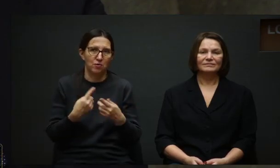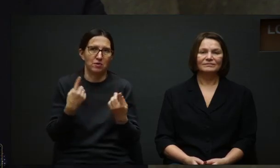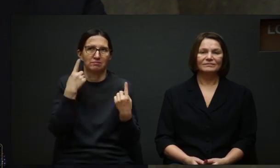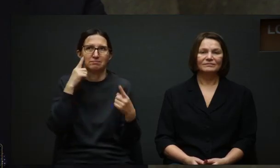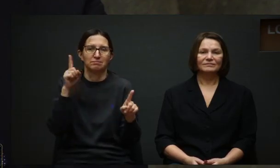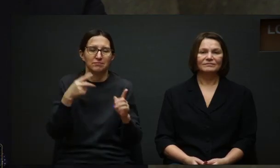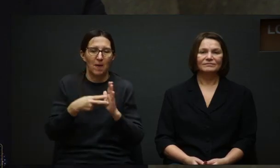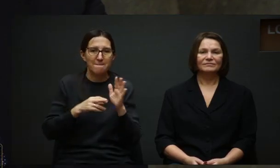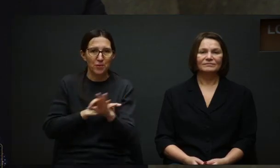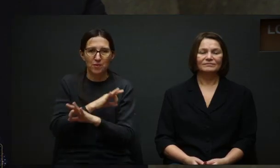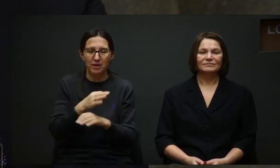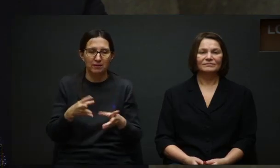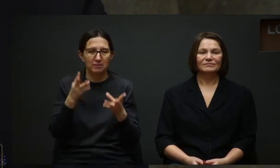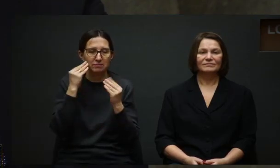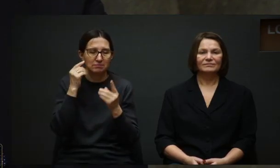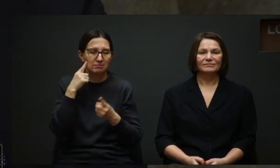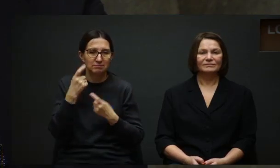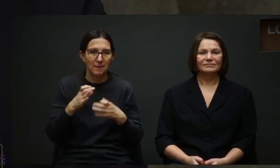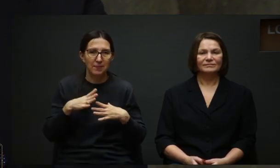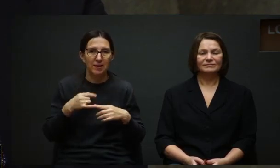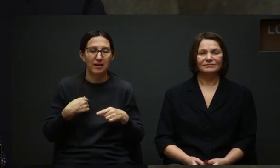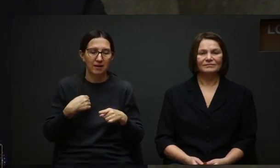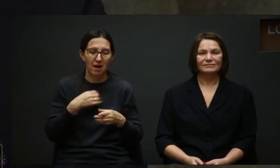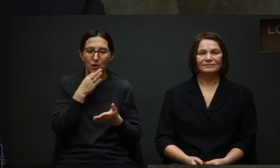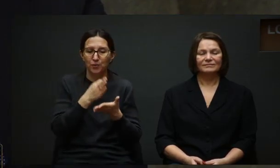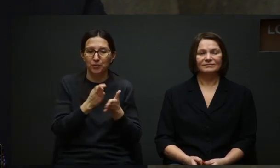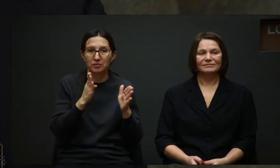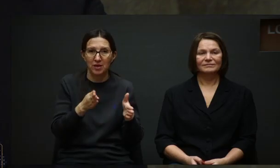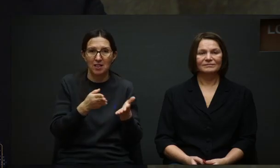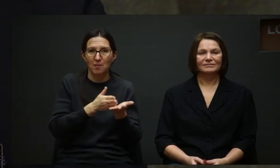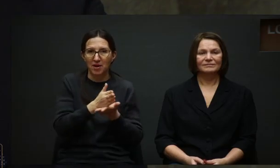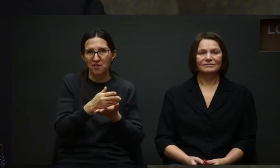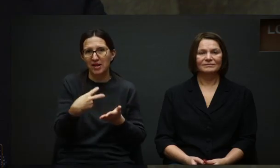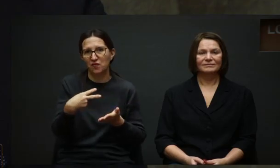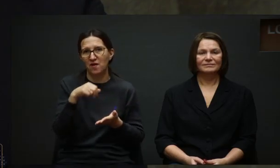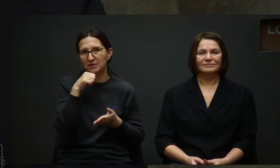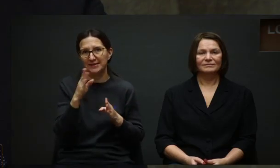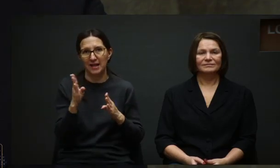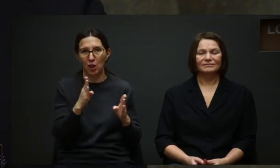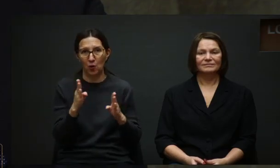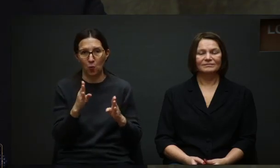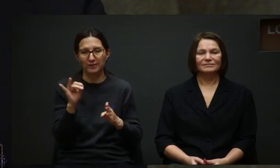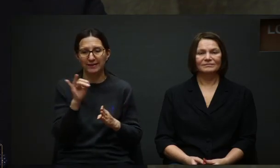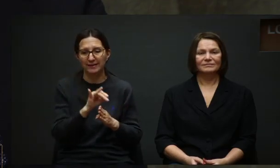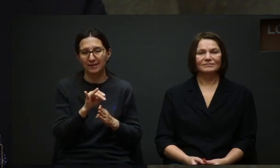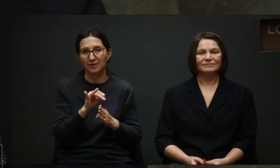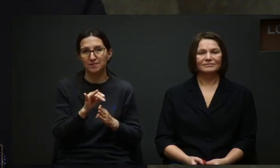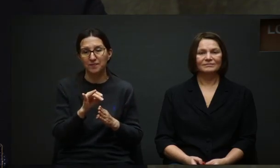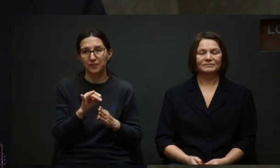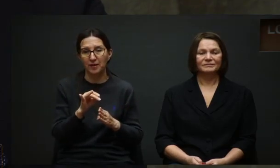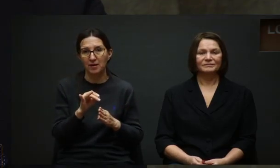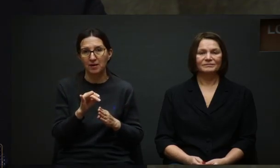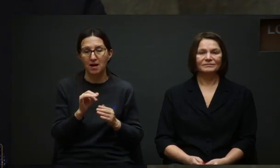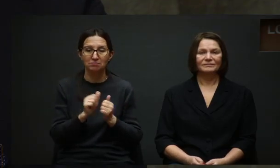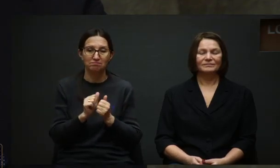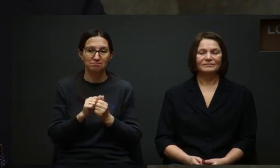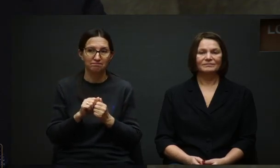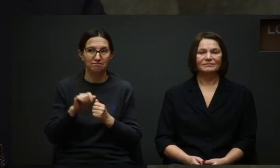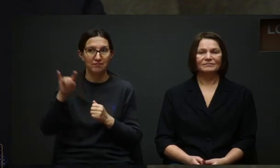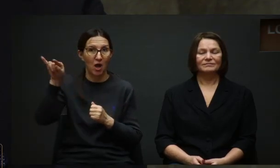был потрясающий опыт, я там занималась 20-ми годами. И сидя у